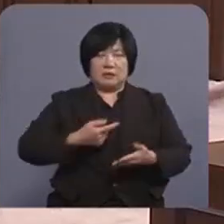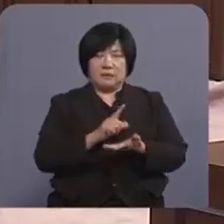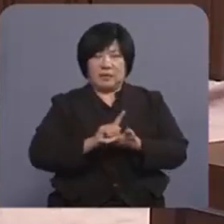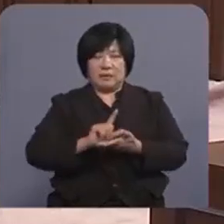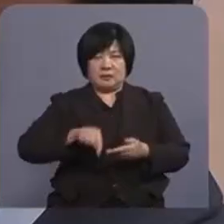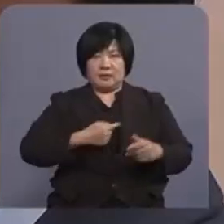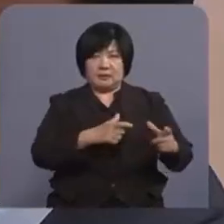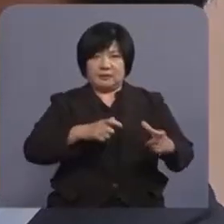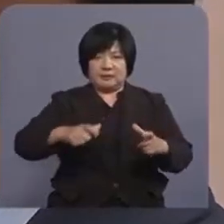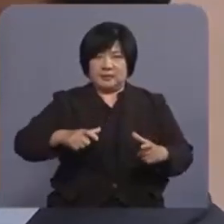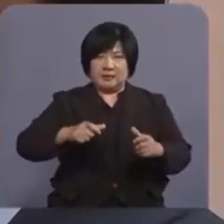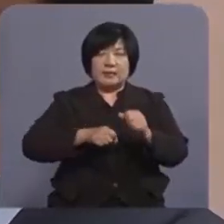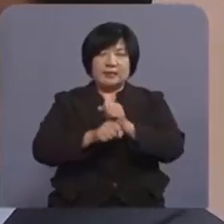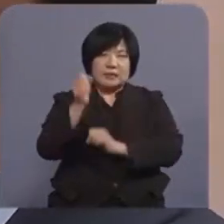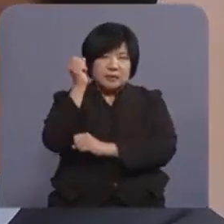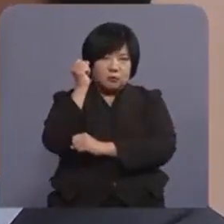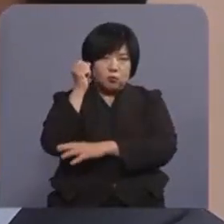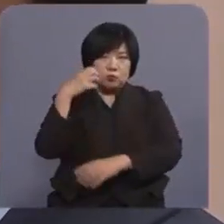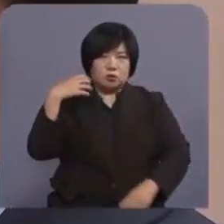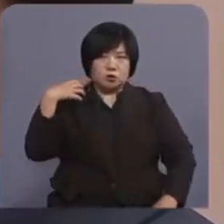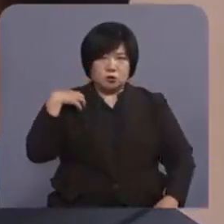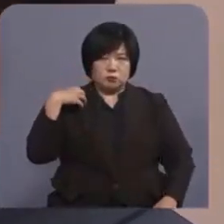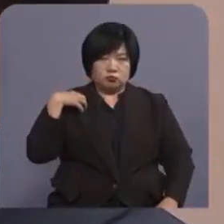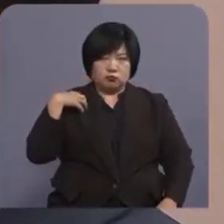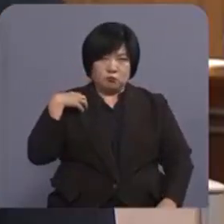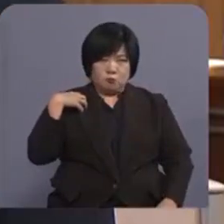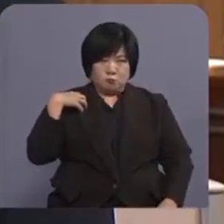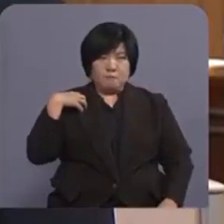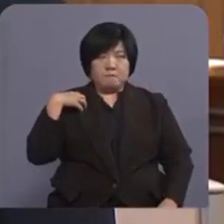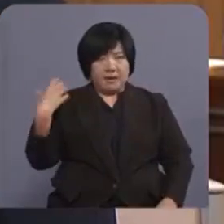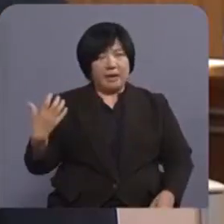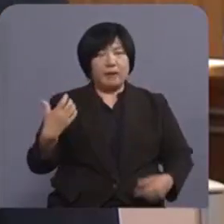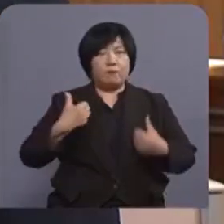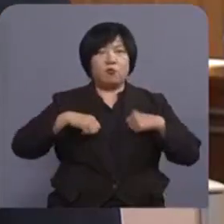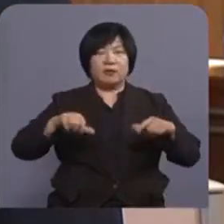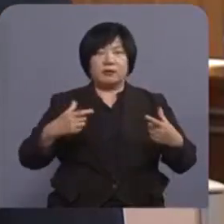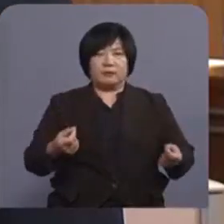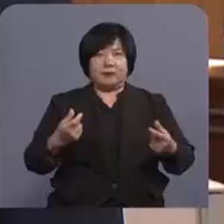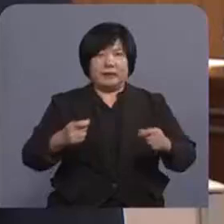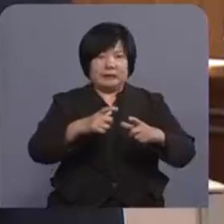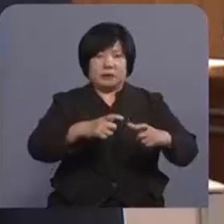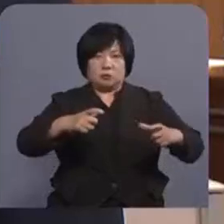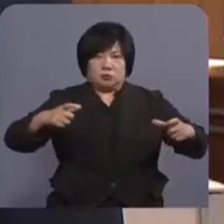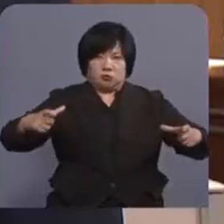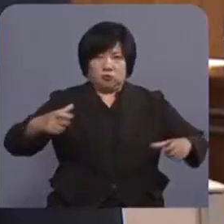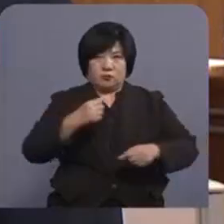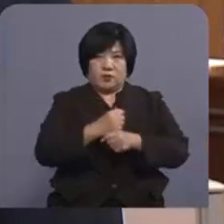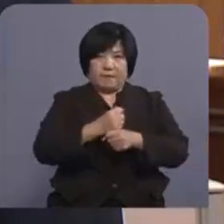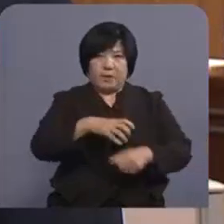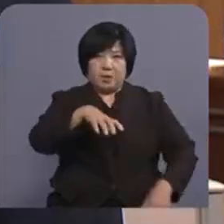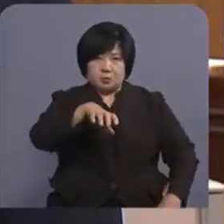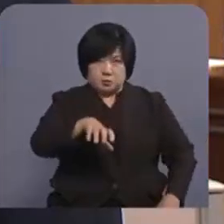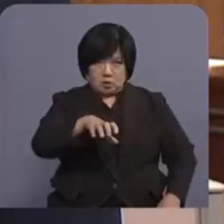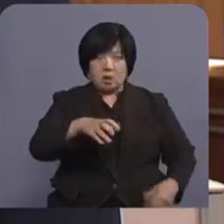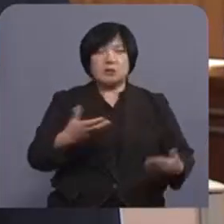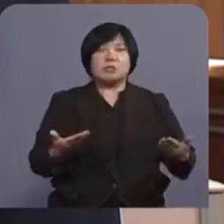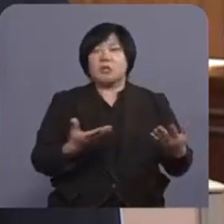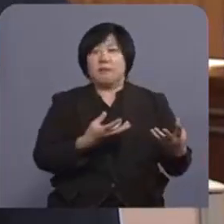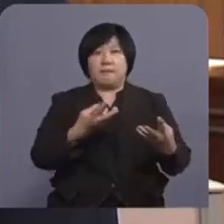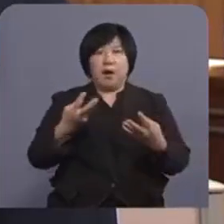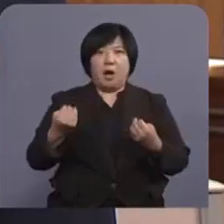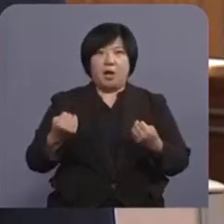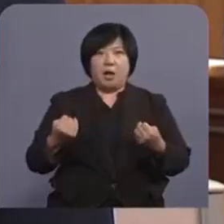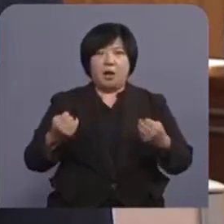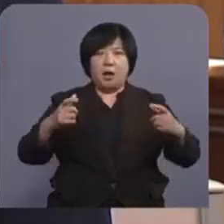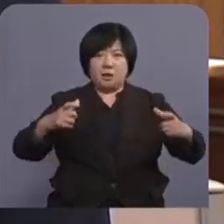기본적인를 버리는 행위라는 문제제기가 나왔습니다 라서 일이 좀 많은 지역입니다